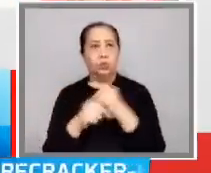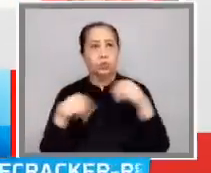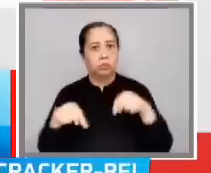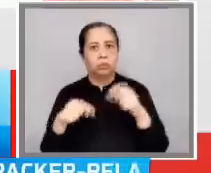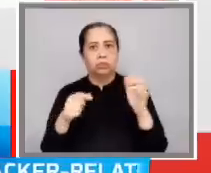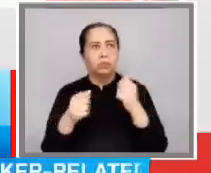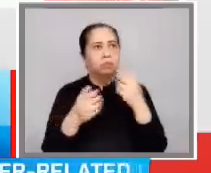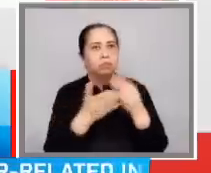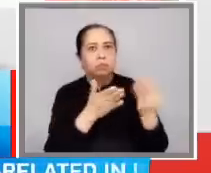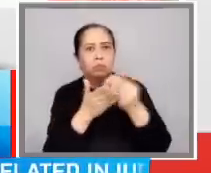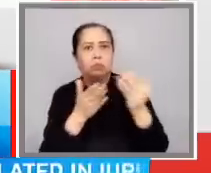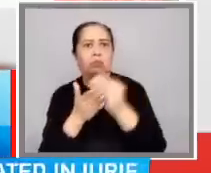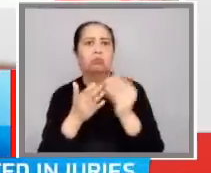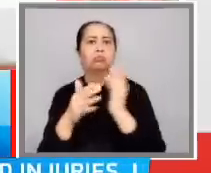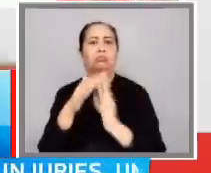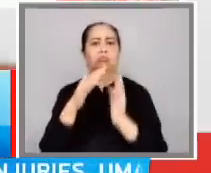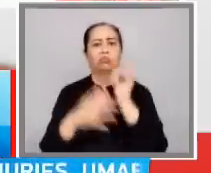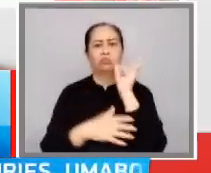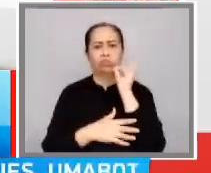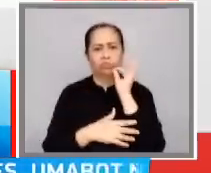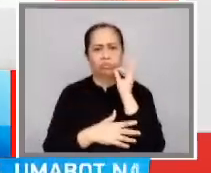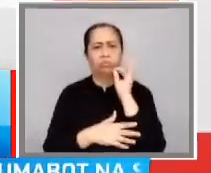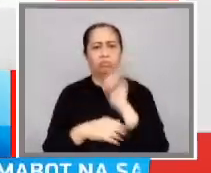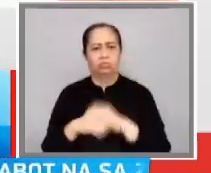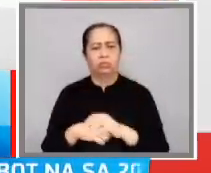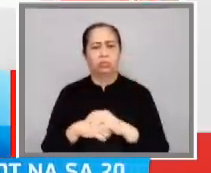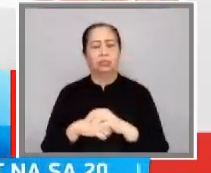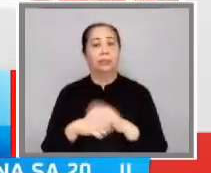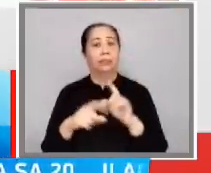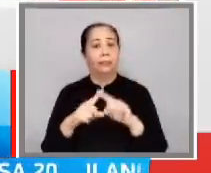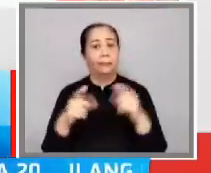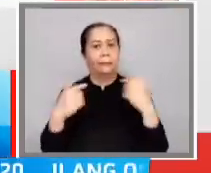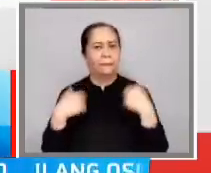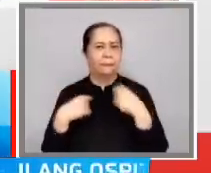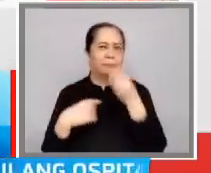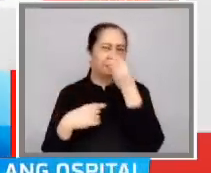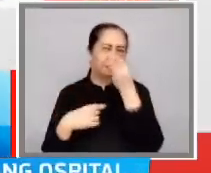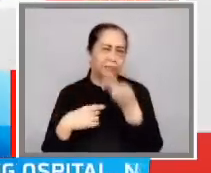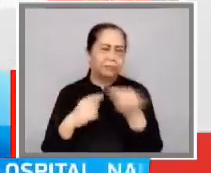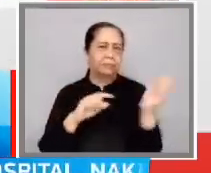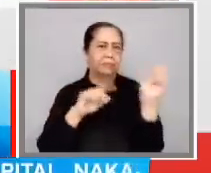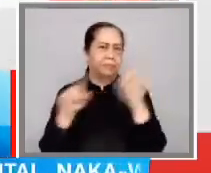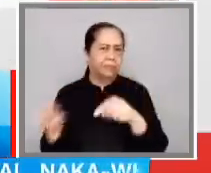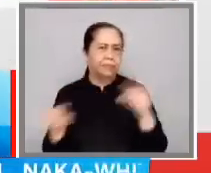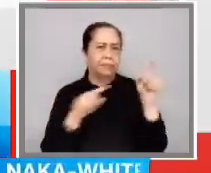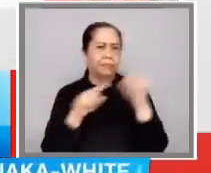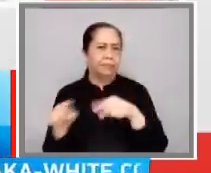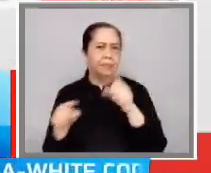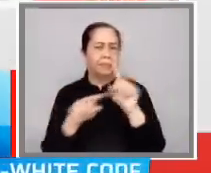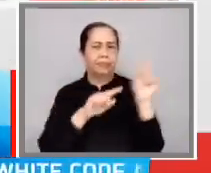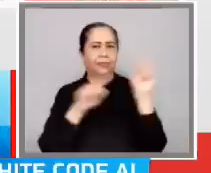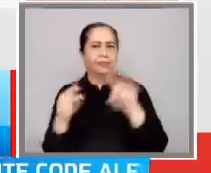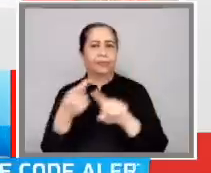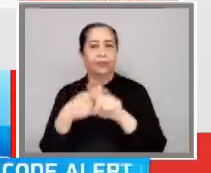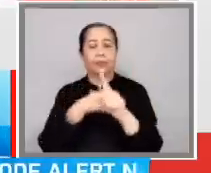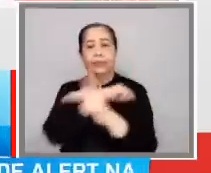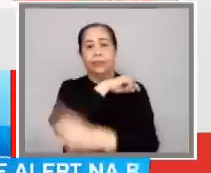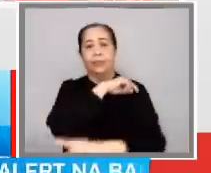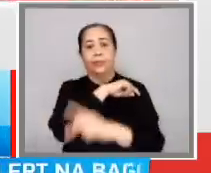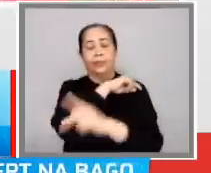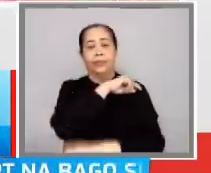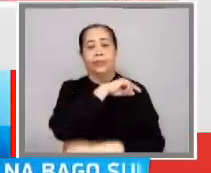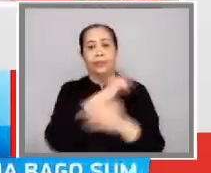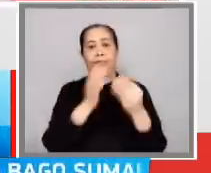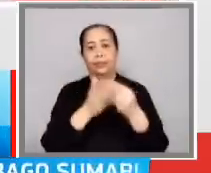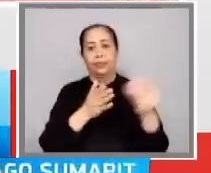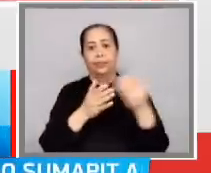nang madaanan dito sa dami ng mga namimili. Meron mga paisa-isang pumupunta rito, pero ito yung mga dumayo pagaling probinsya para mamili,